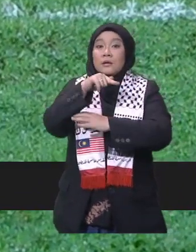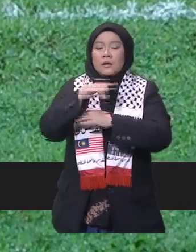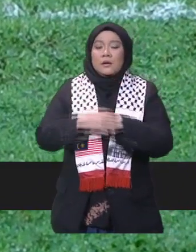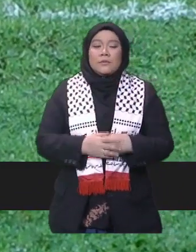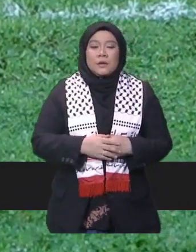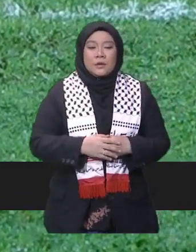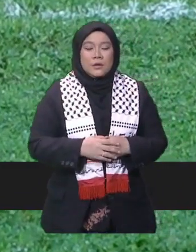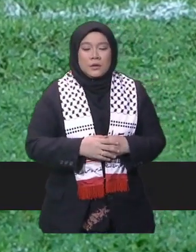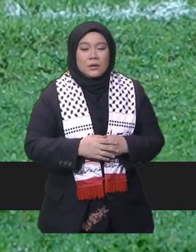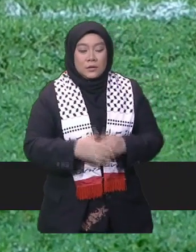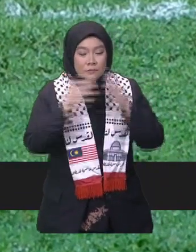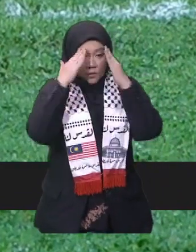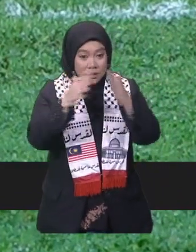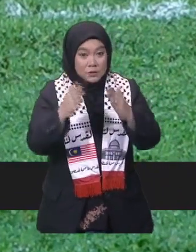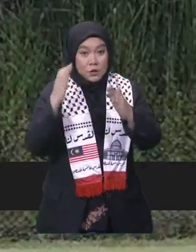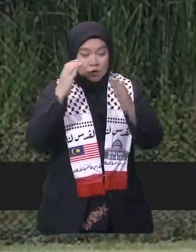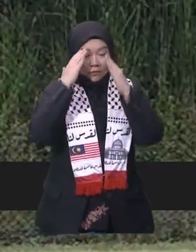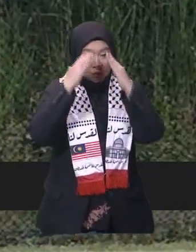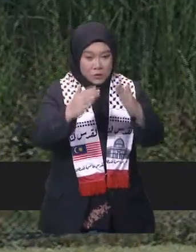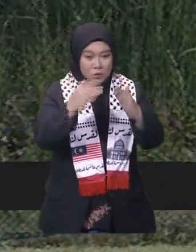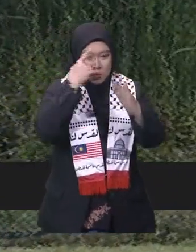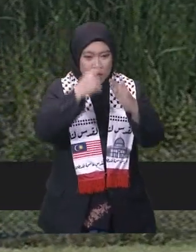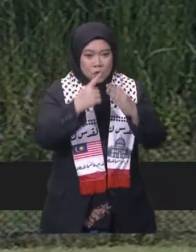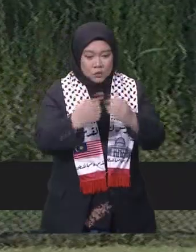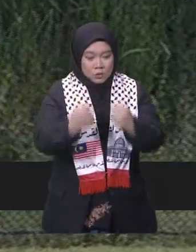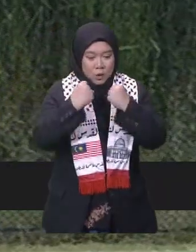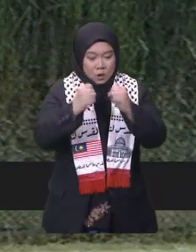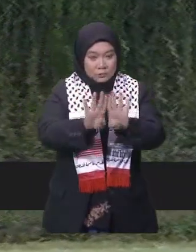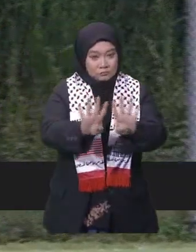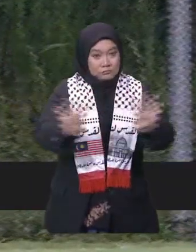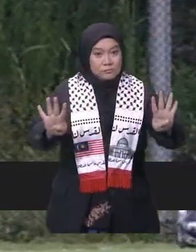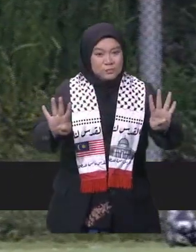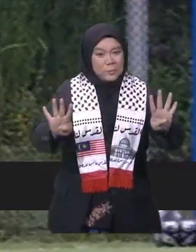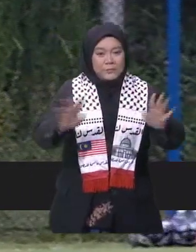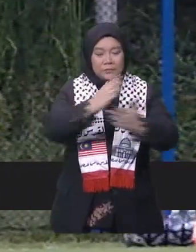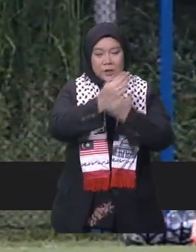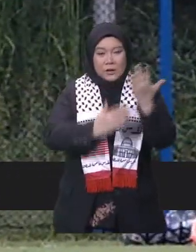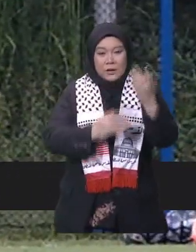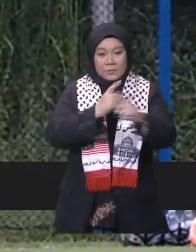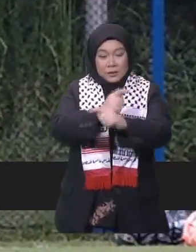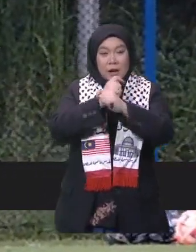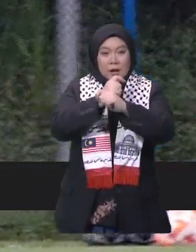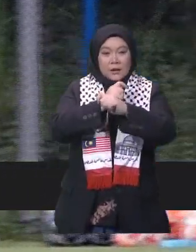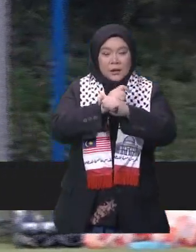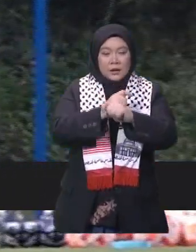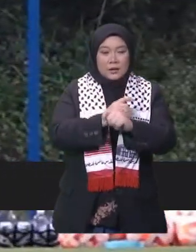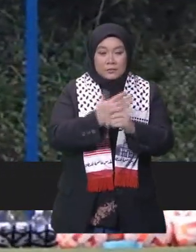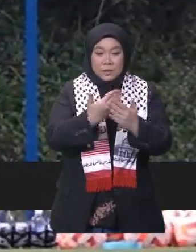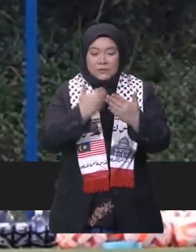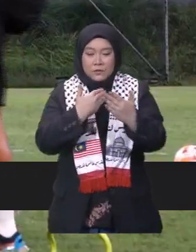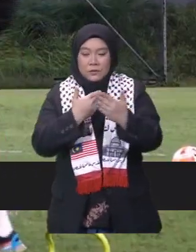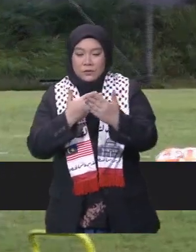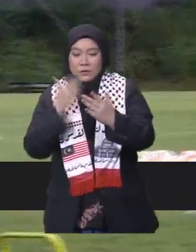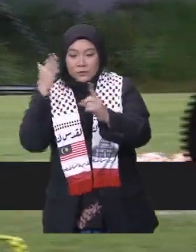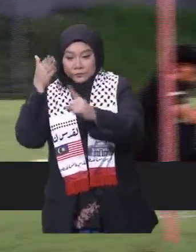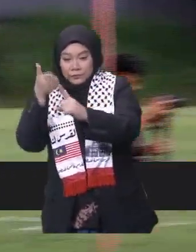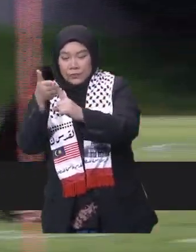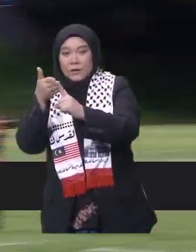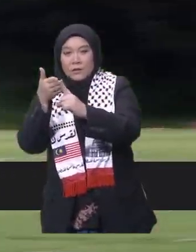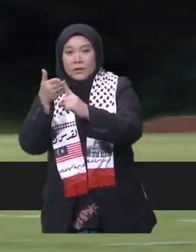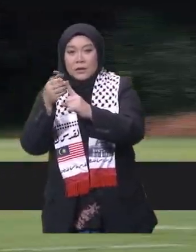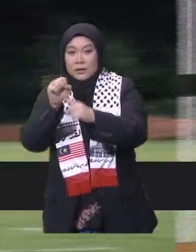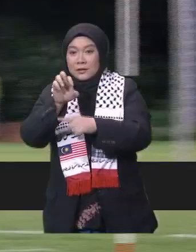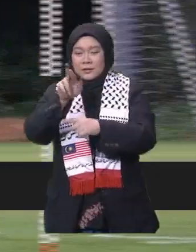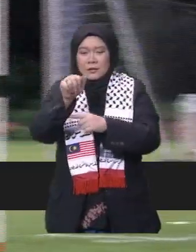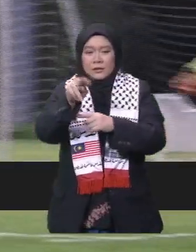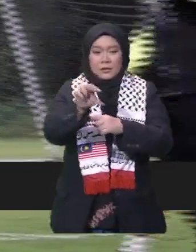kelahiran Sepanyol itu memberi fokus untuk memperkukuh barisan pertahanan setelah sebelum ini lebih memberi tumpuan kepada bahagian serangan. Untuk rekod, Harimau